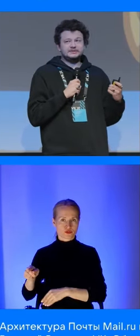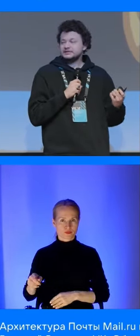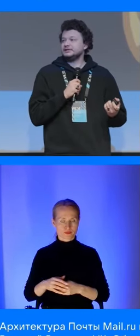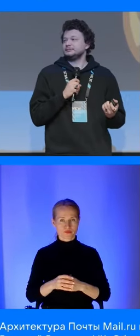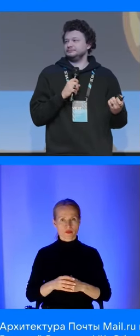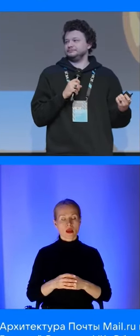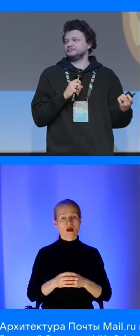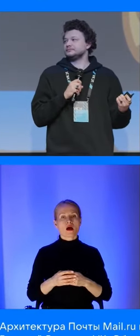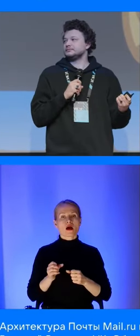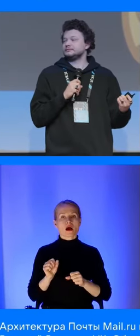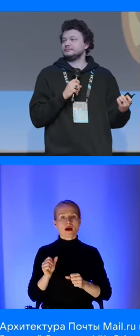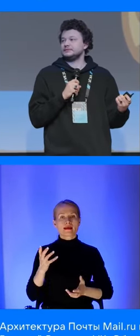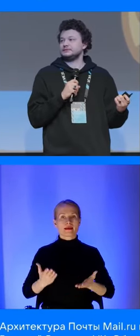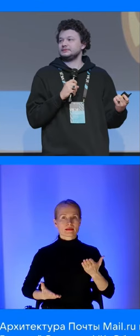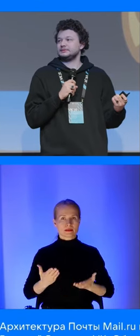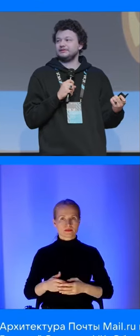Если